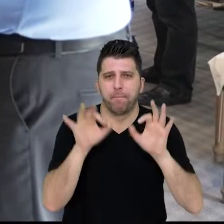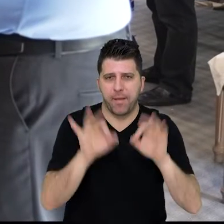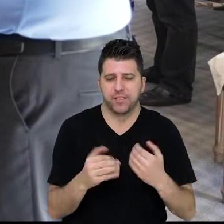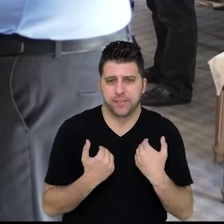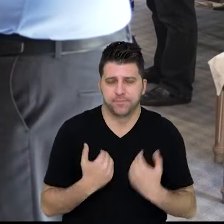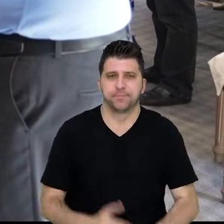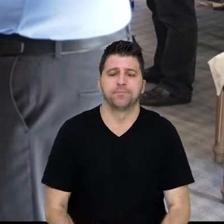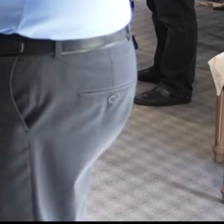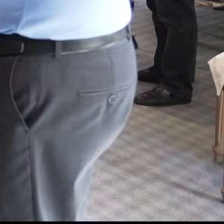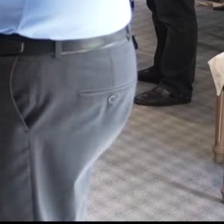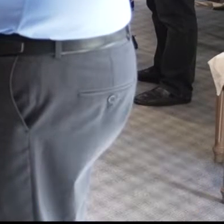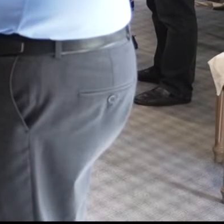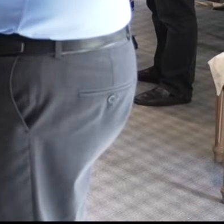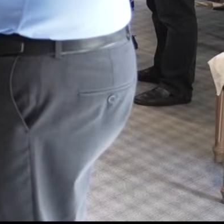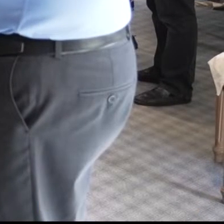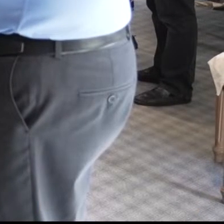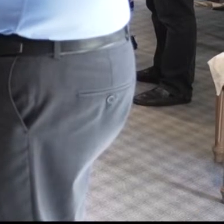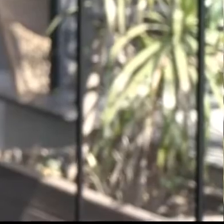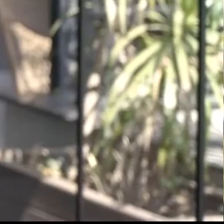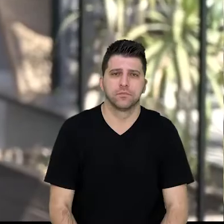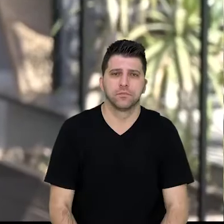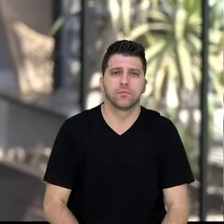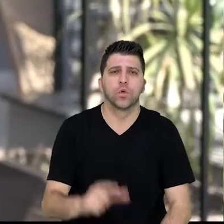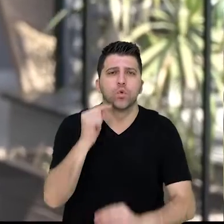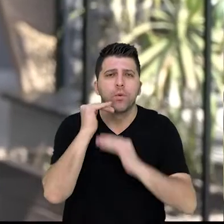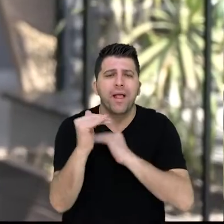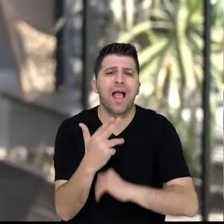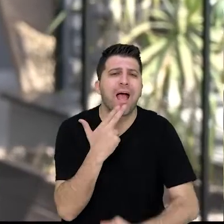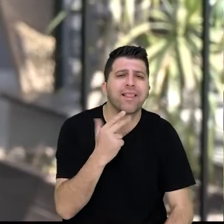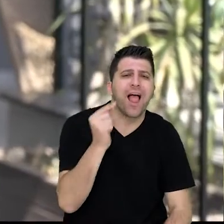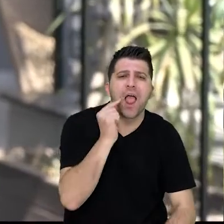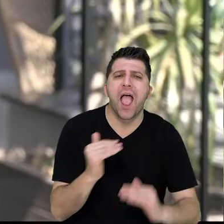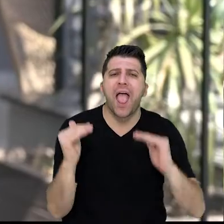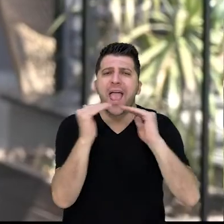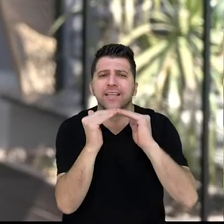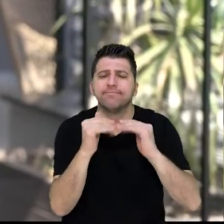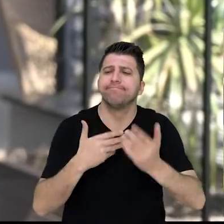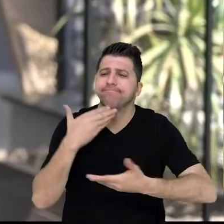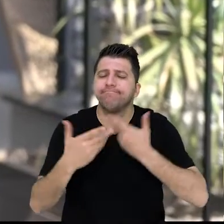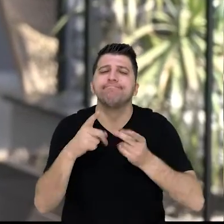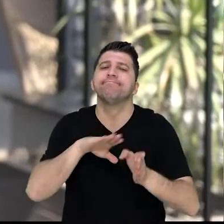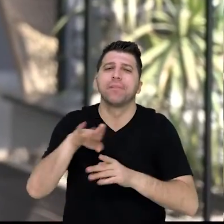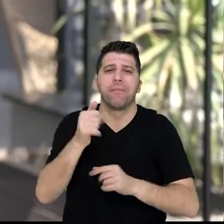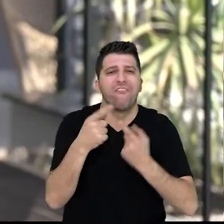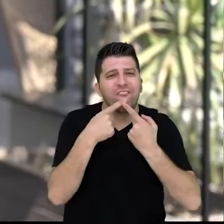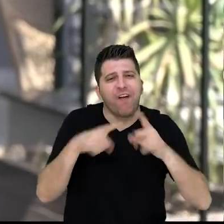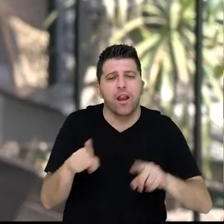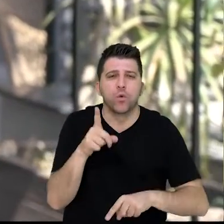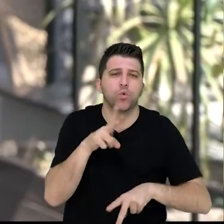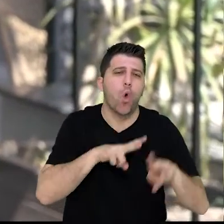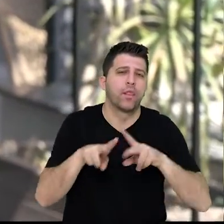Devrim gündeyişli yönetim kurulu başkanı toplumsal cinsiyet eşitliğini direkt anlatmak yerine biraz farklı bir yöntem